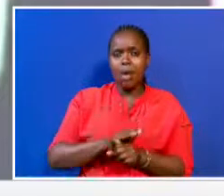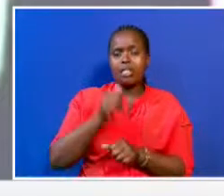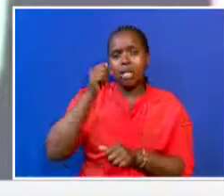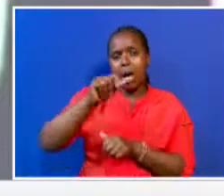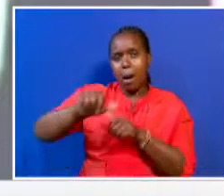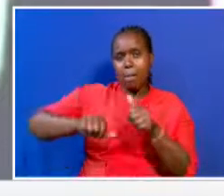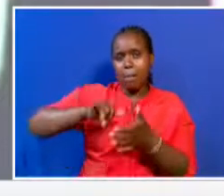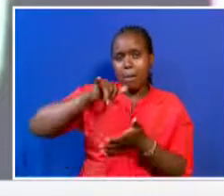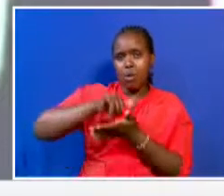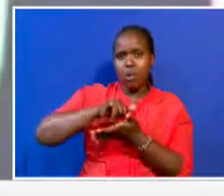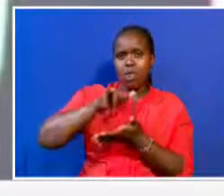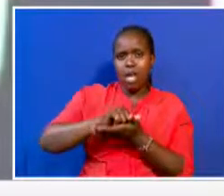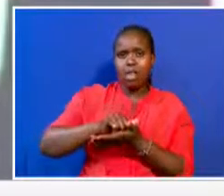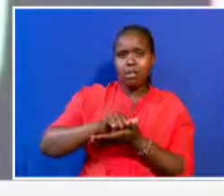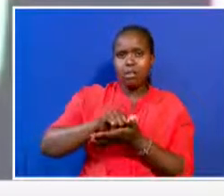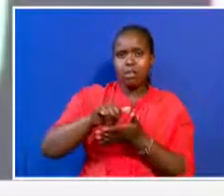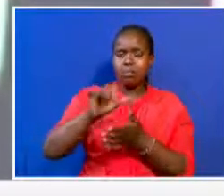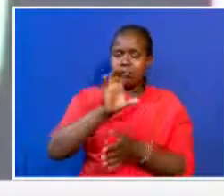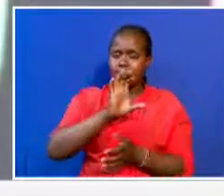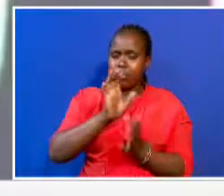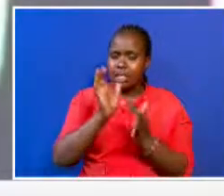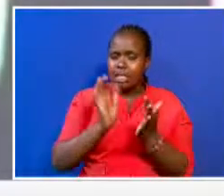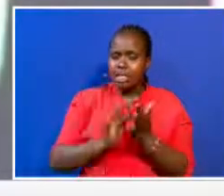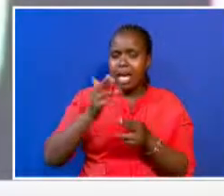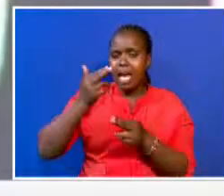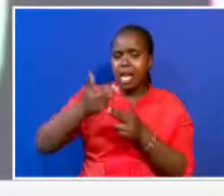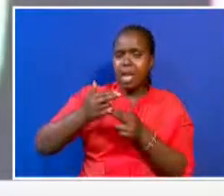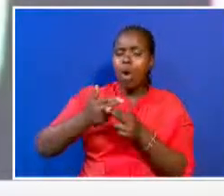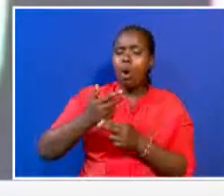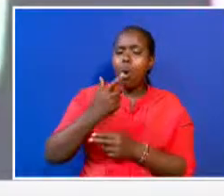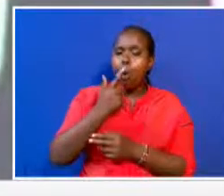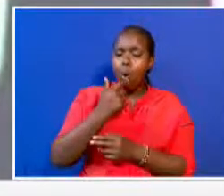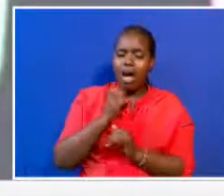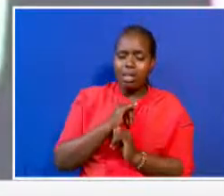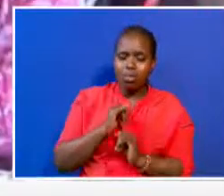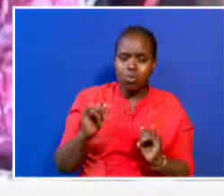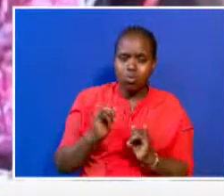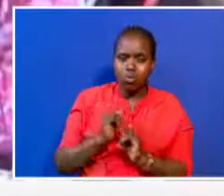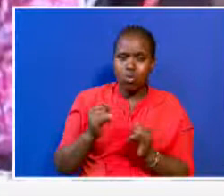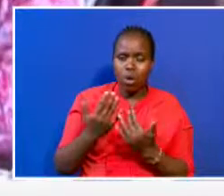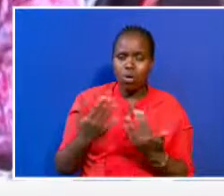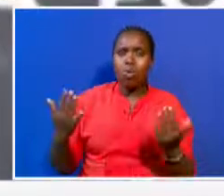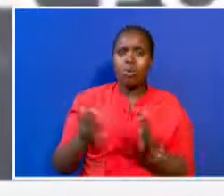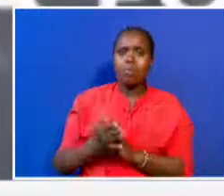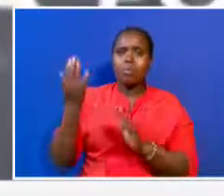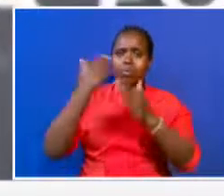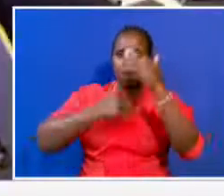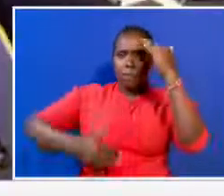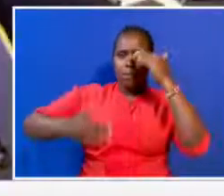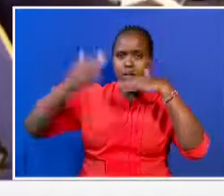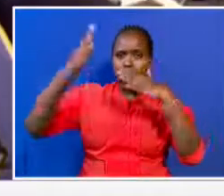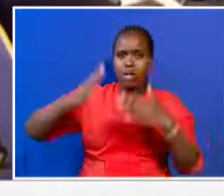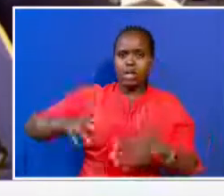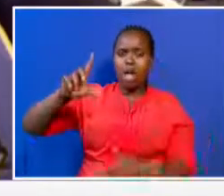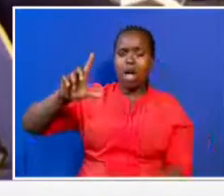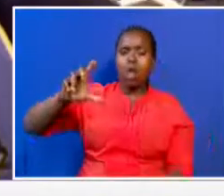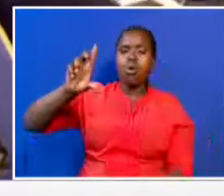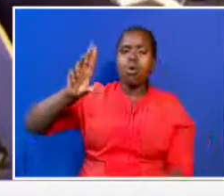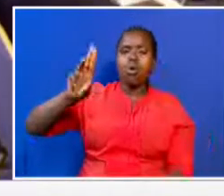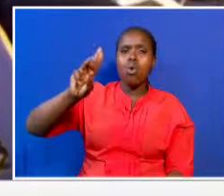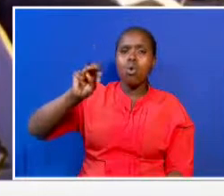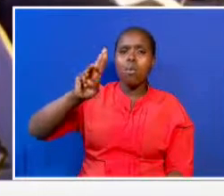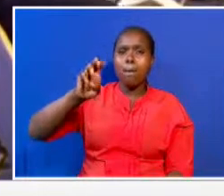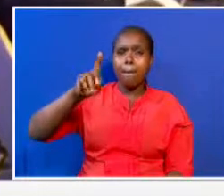that Jesus called it whitewashed tombs. Profesa Patrick Lumumba Otieno,